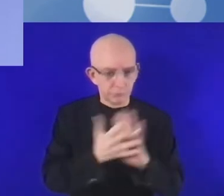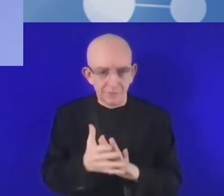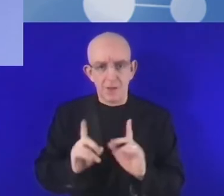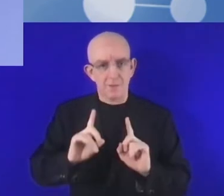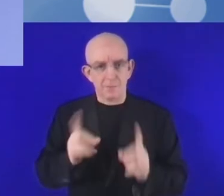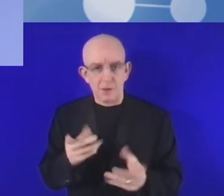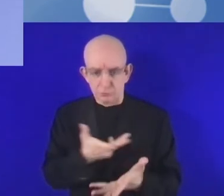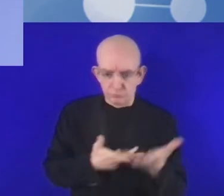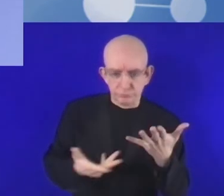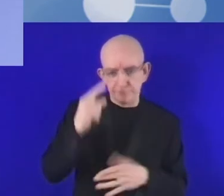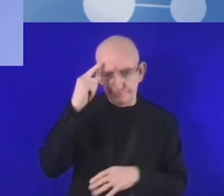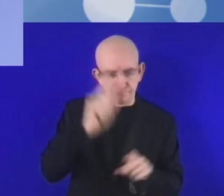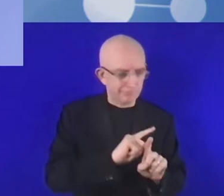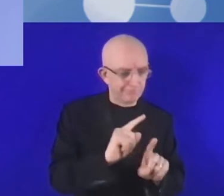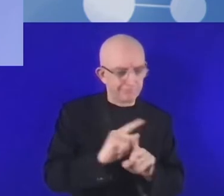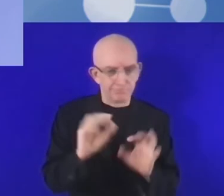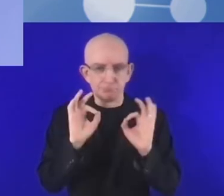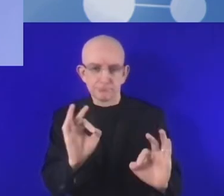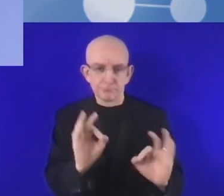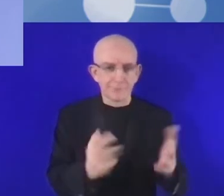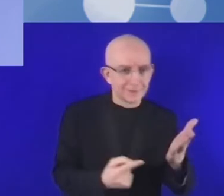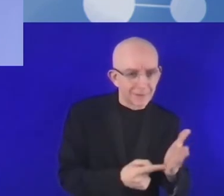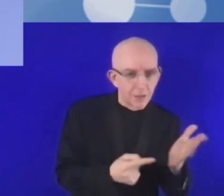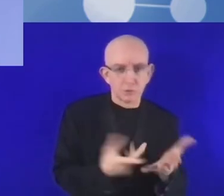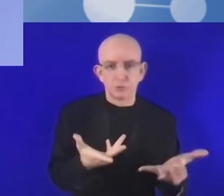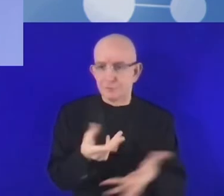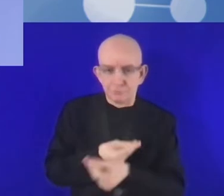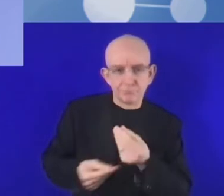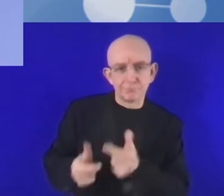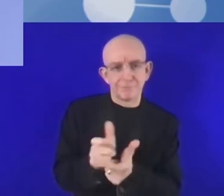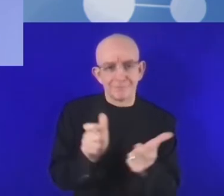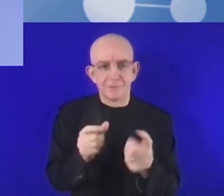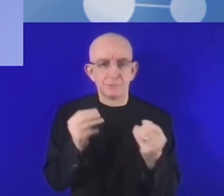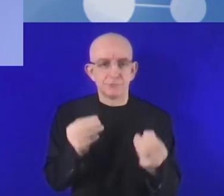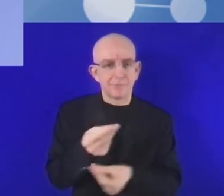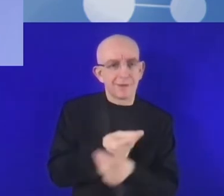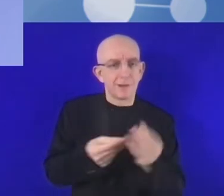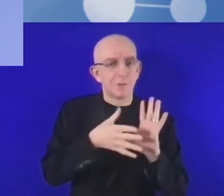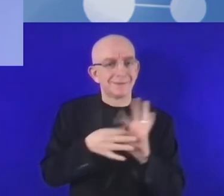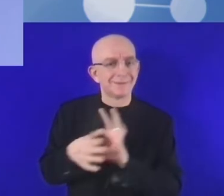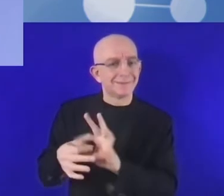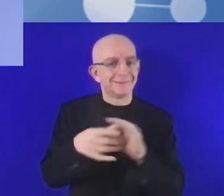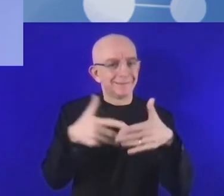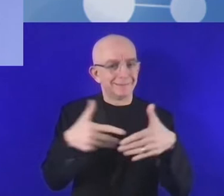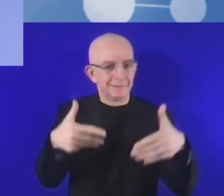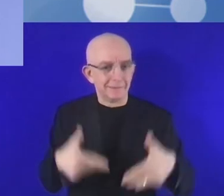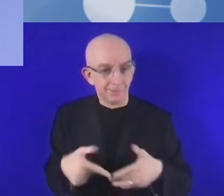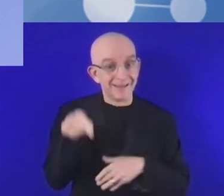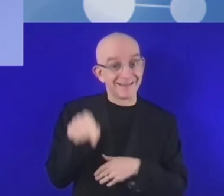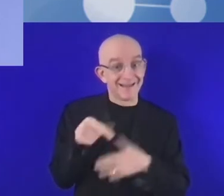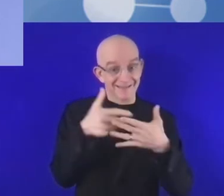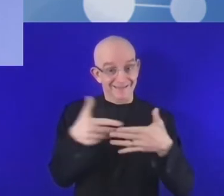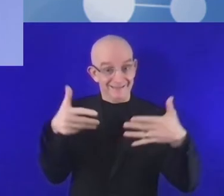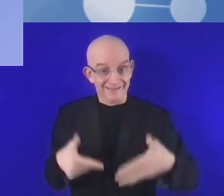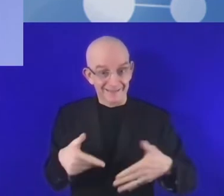不可能取得成功。如果考虑到法律方面的一些规定的话，数字